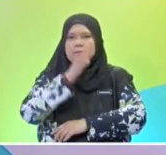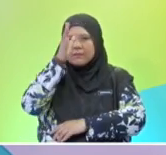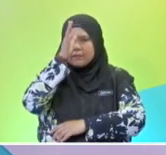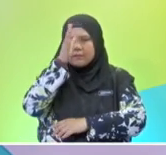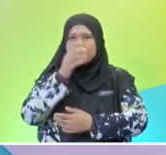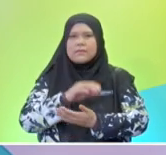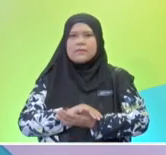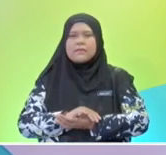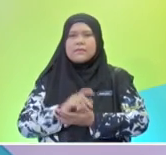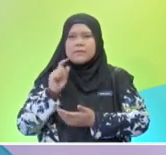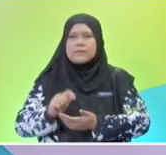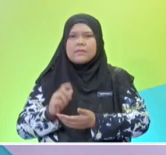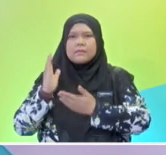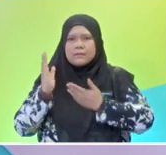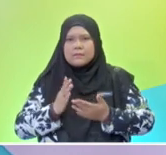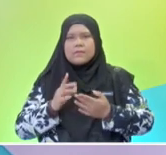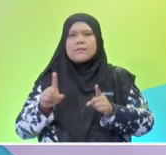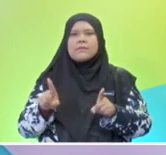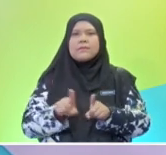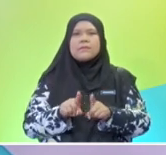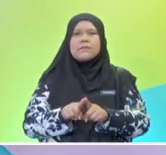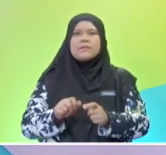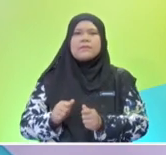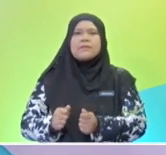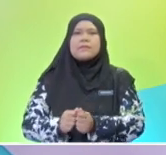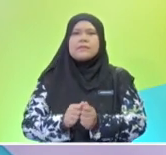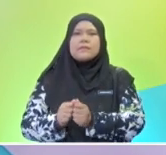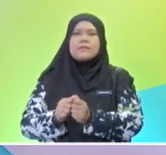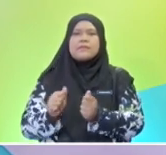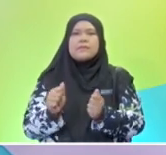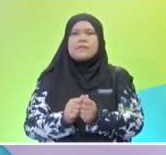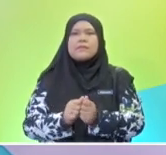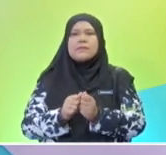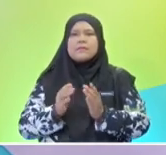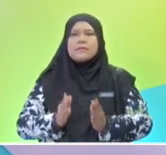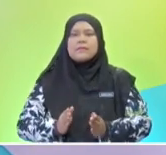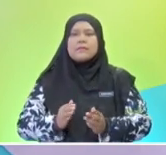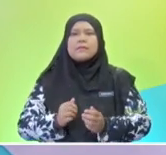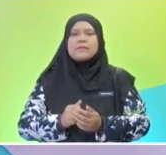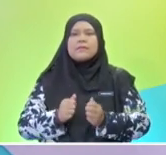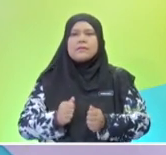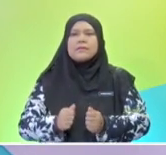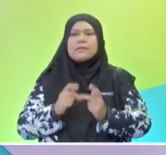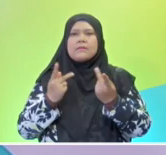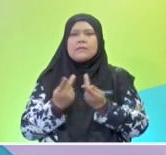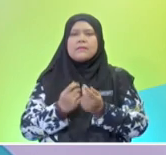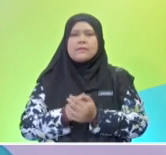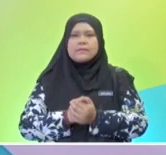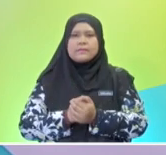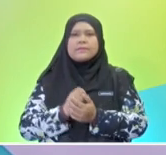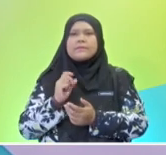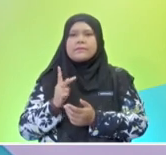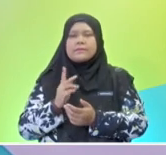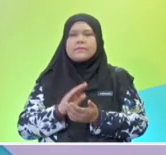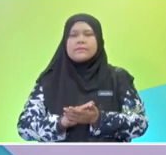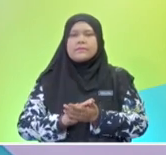Kita perlulah menyambut bersama-sama ahli keluarga kita. Okey, seterusnya meluangkan